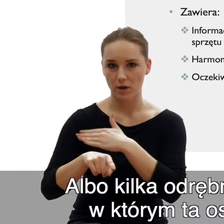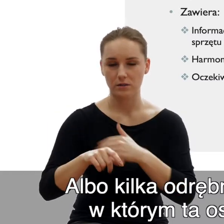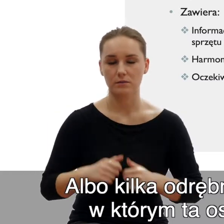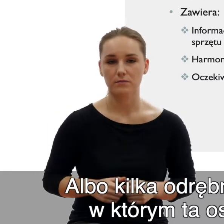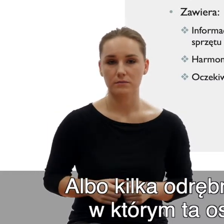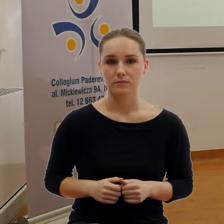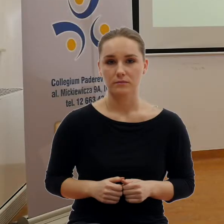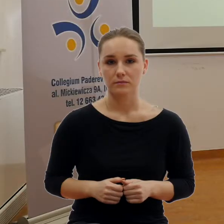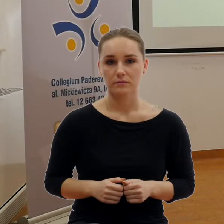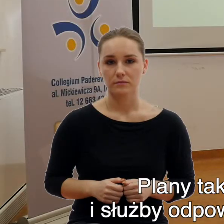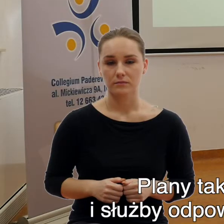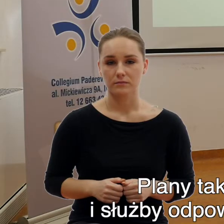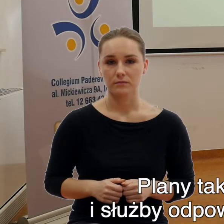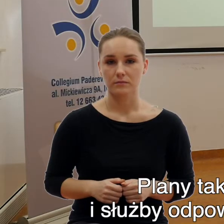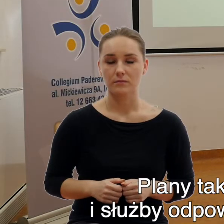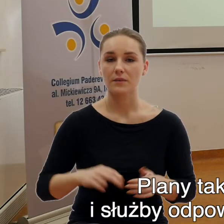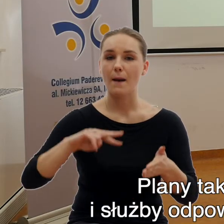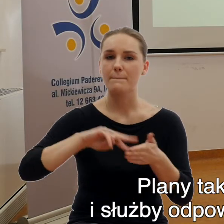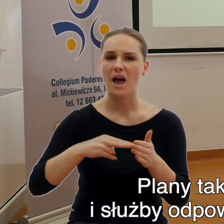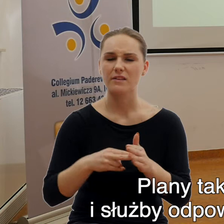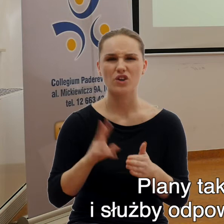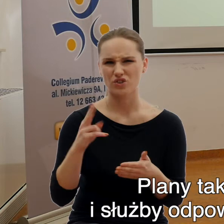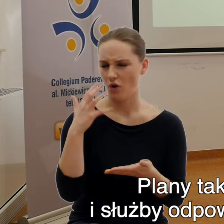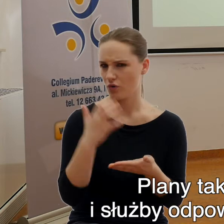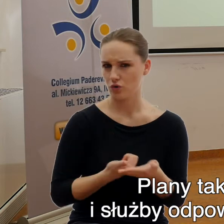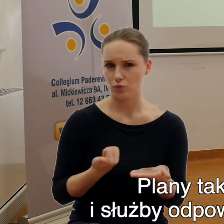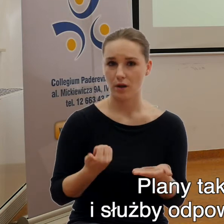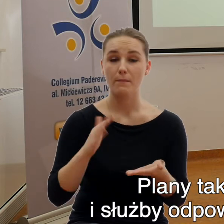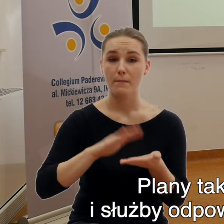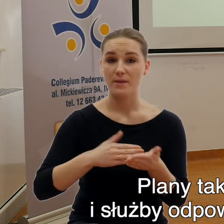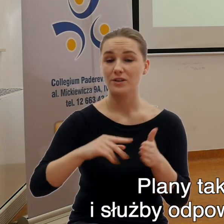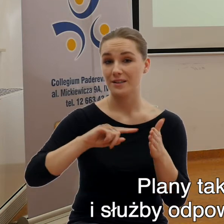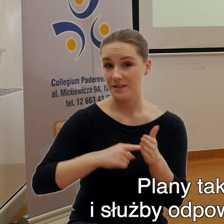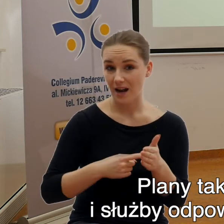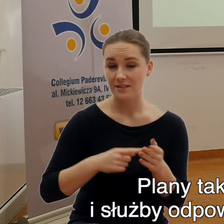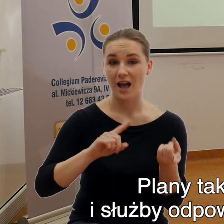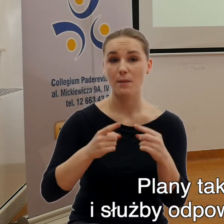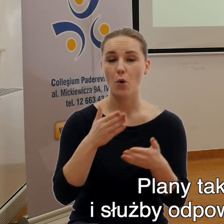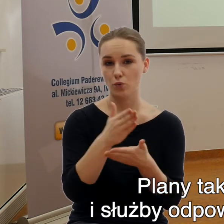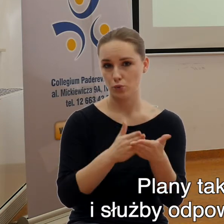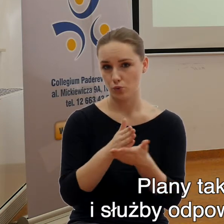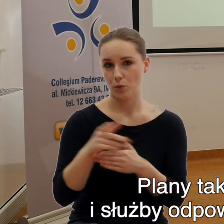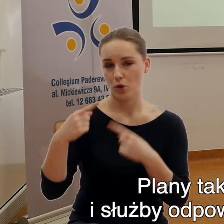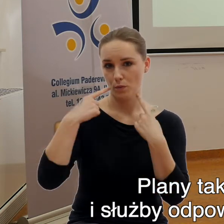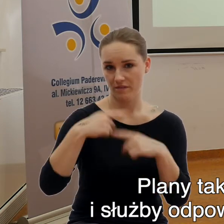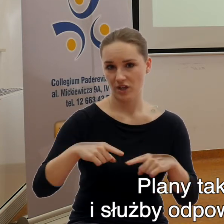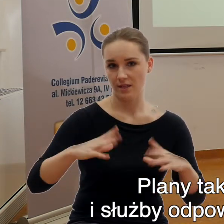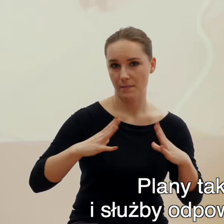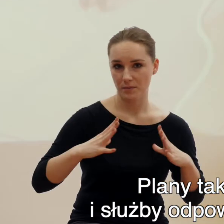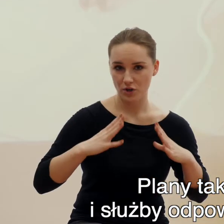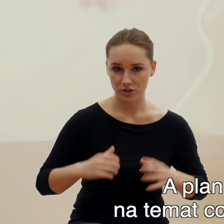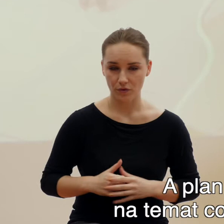odrębny. Plany takie wykorzystywać może administracja i służby odpowiedzialne za zapewnienie